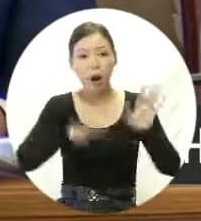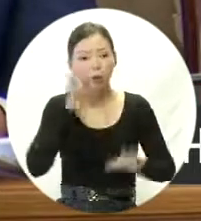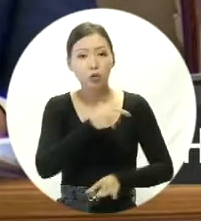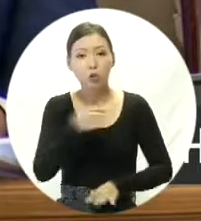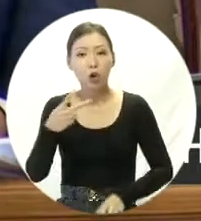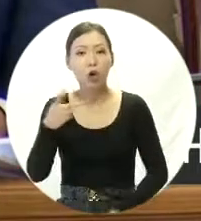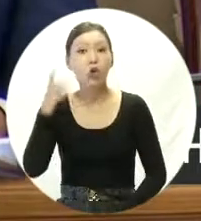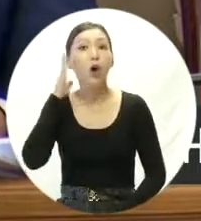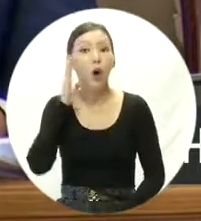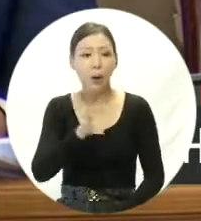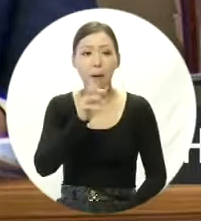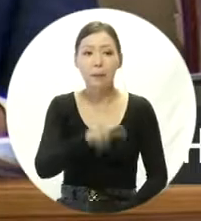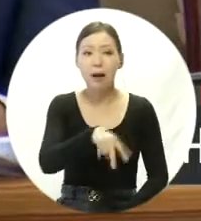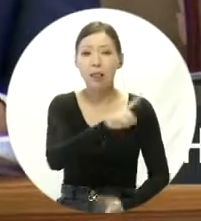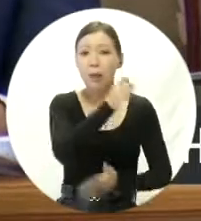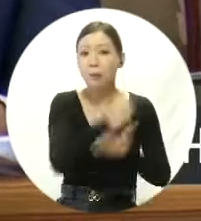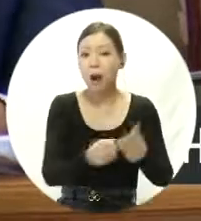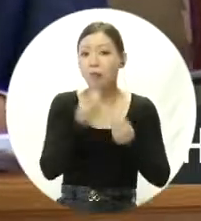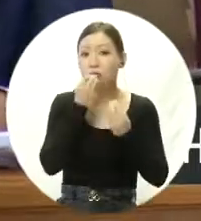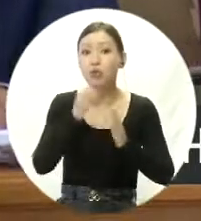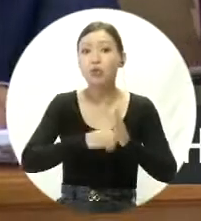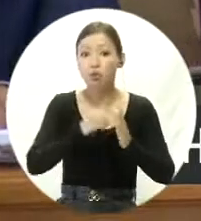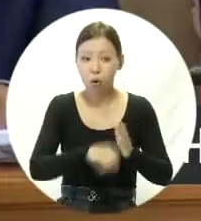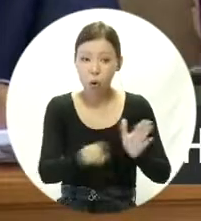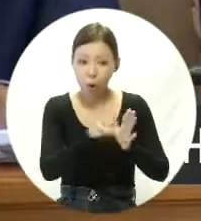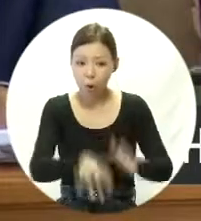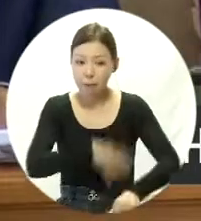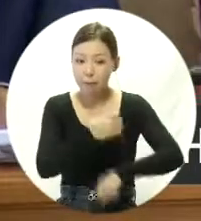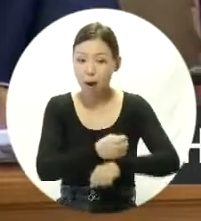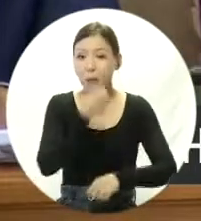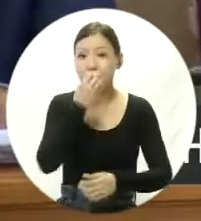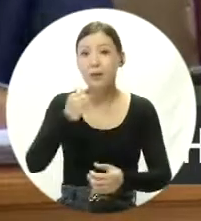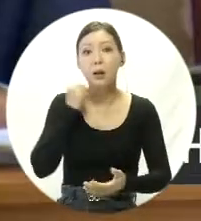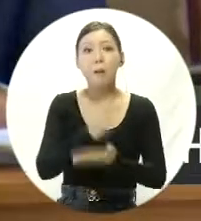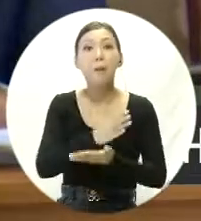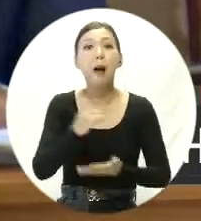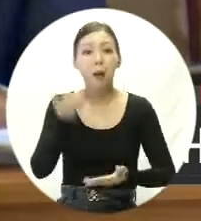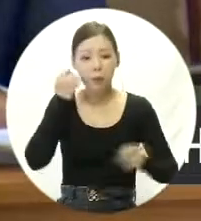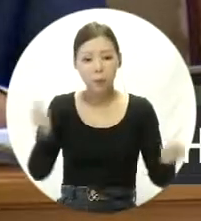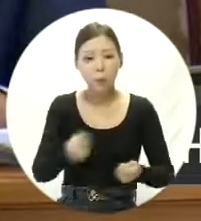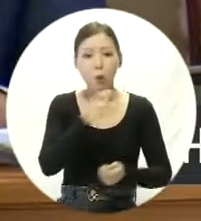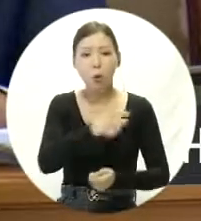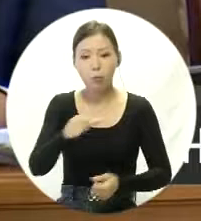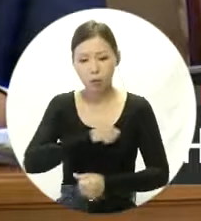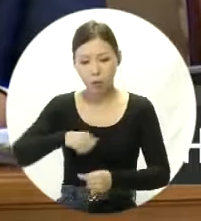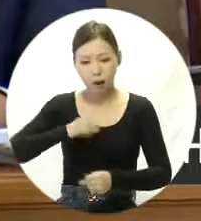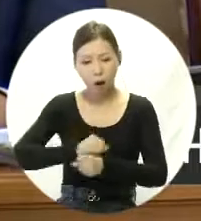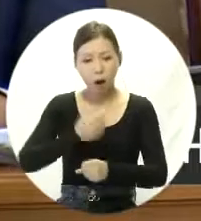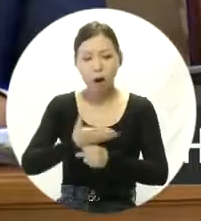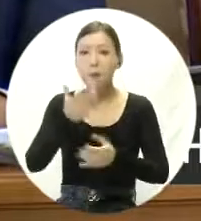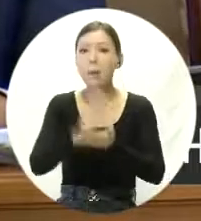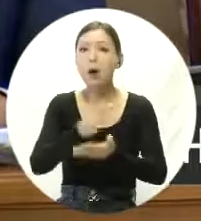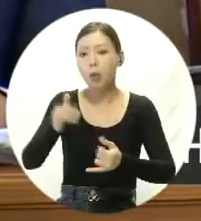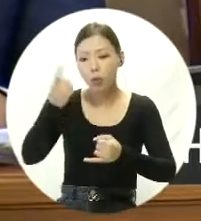дараа тухайн одоо малын махыг хэрэглэх хэрэгтэй байдаг. Яг энэ хугацаанд хэрэглэж чадчихэв үү? За ер нь малчд маань өөрсдөө хариуцлагатай байж чадчихэв үү? Яг эцсийн